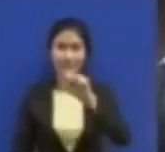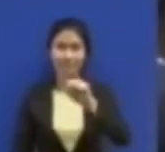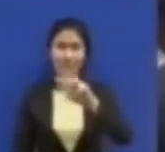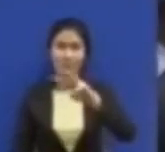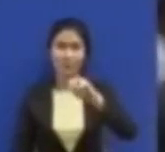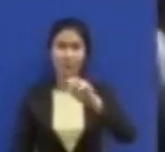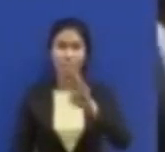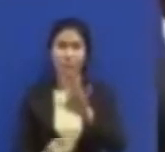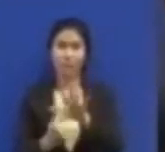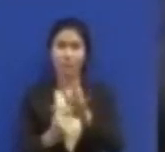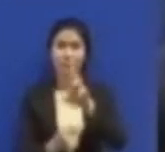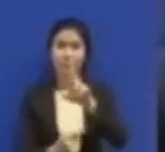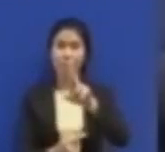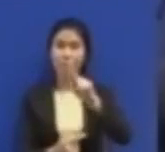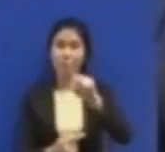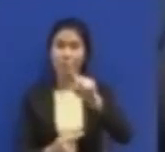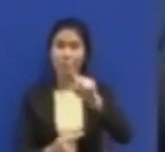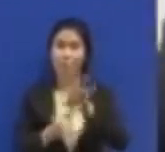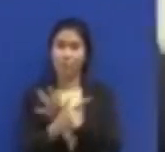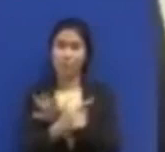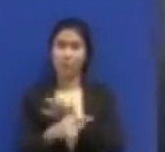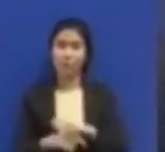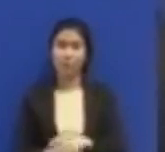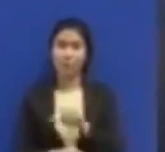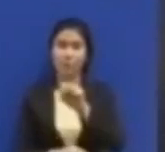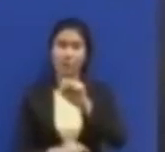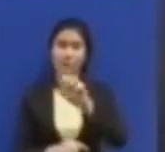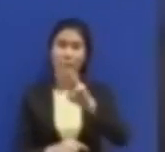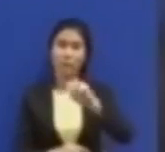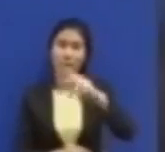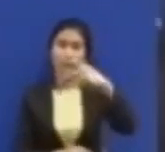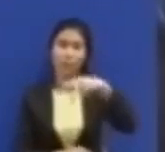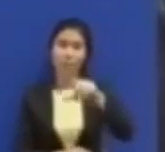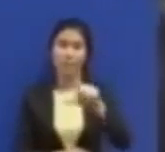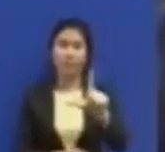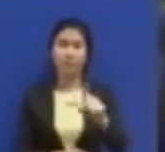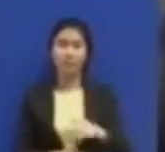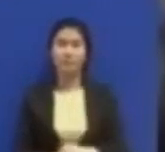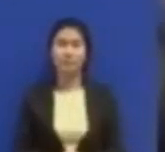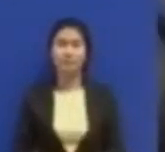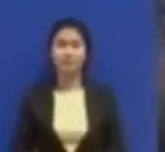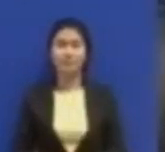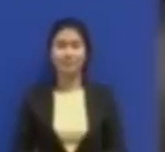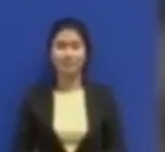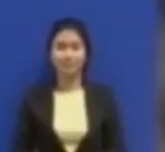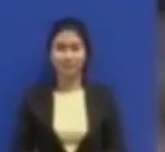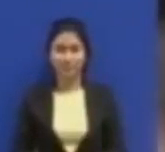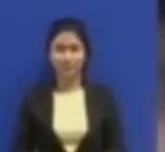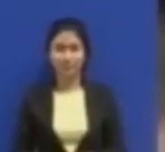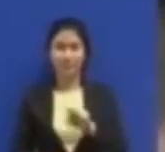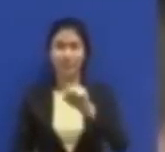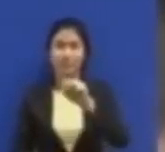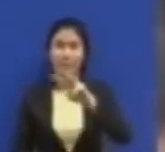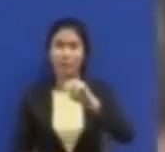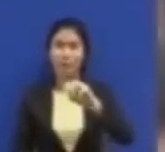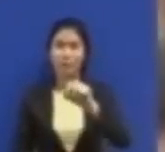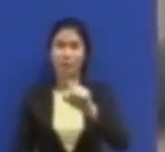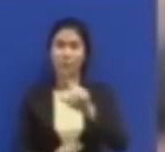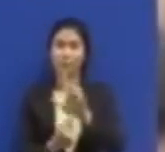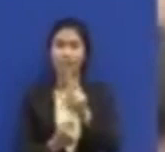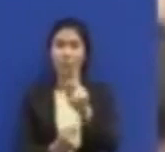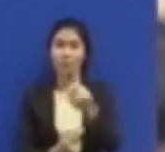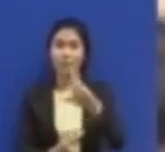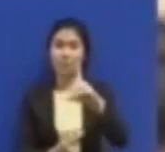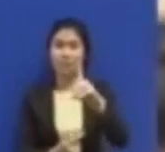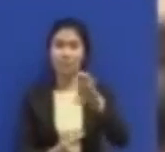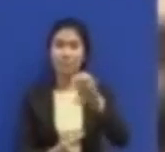ามลักษณ์200นายสมพลเกียรติไพบูลย์201นายสมศักดิ์โชติรัตน์ต